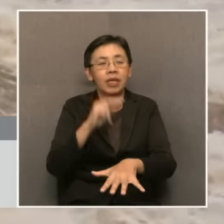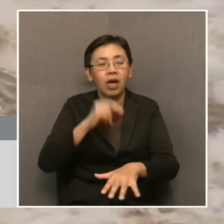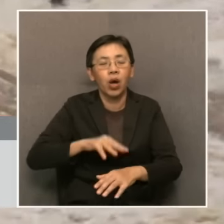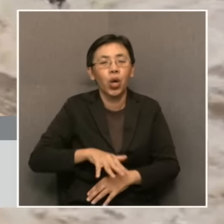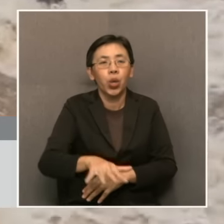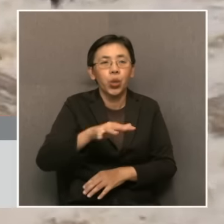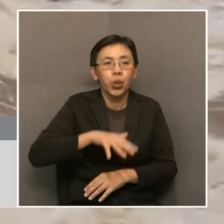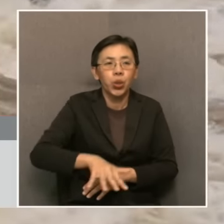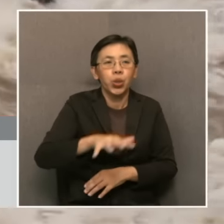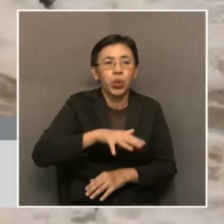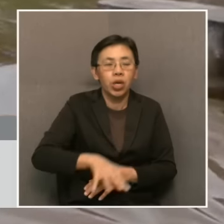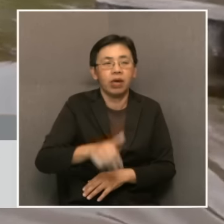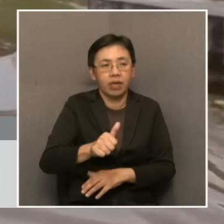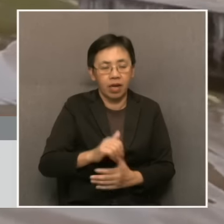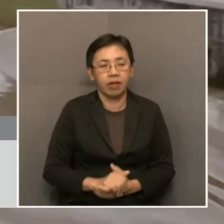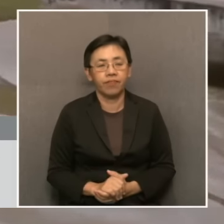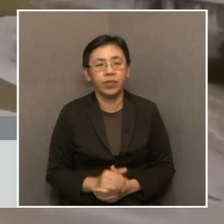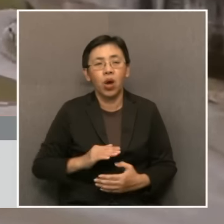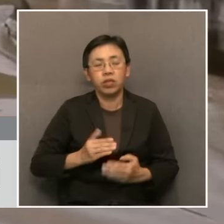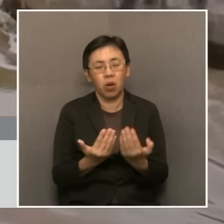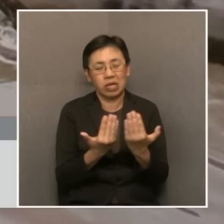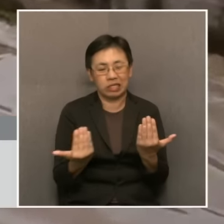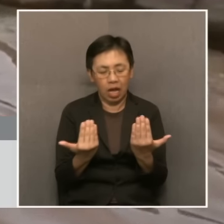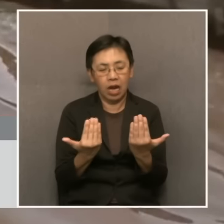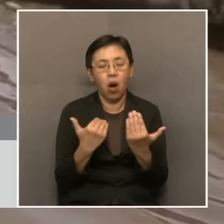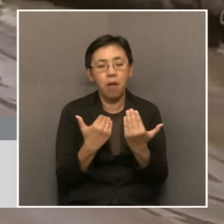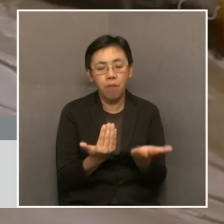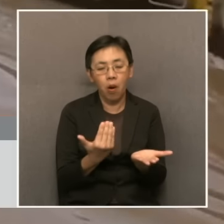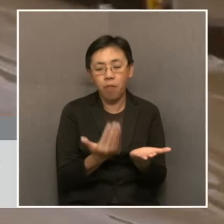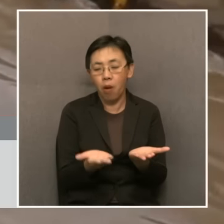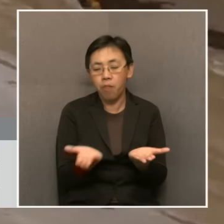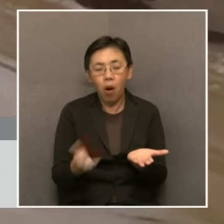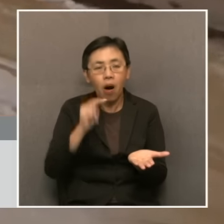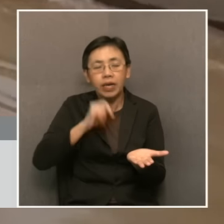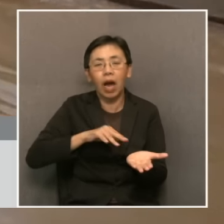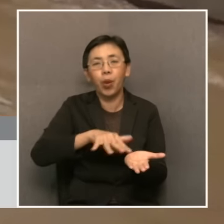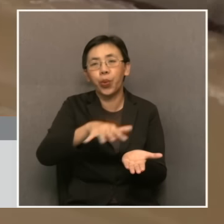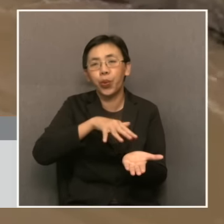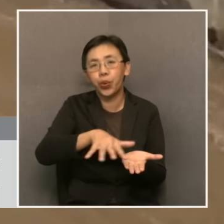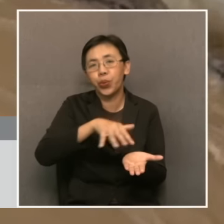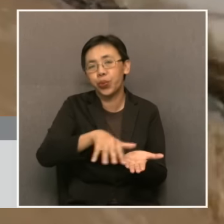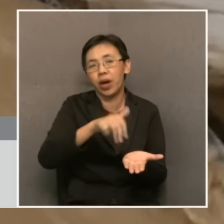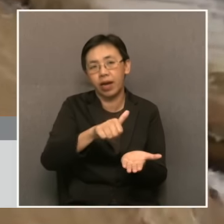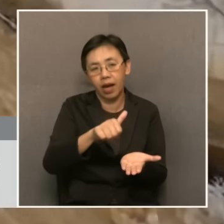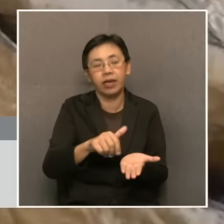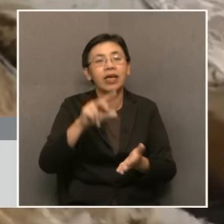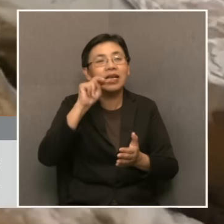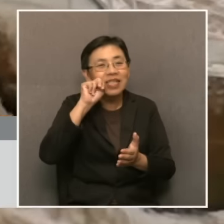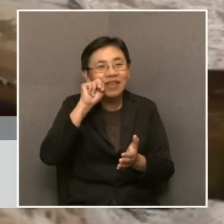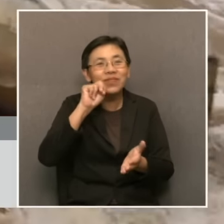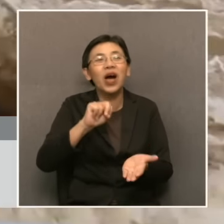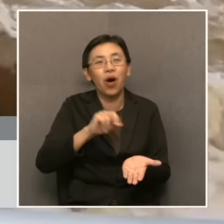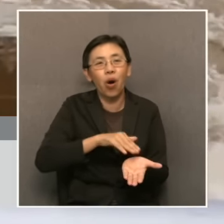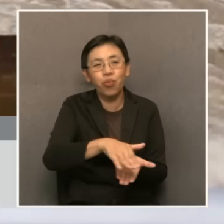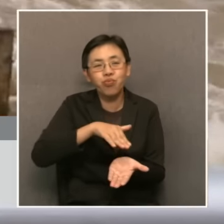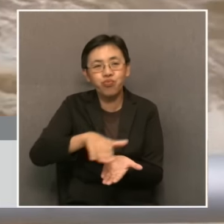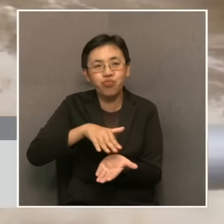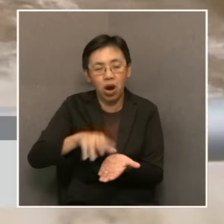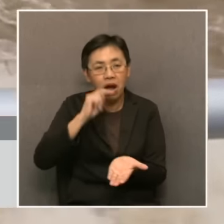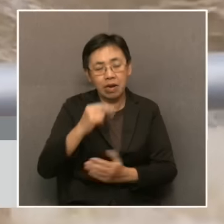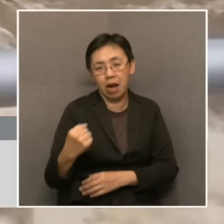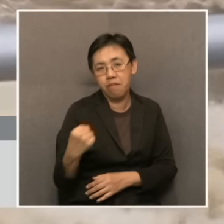านไปได้อย่างสะดวกเป็นการเร่งระบายน้ำให้ผ่านไปได้อย่างรวดเร็วจึงทำให้สภาพของฝายน้ำวังไหลเชี่ยวแ